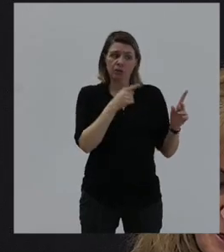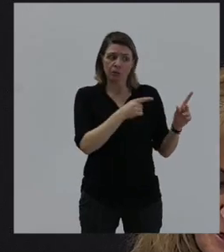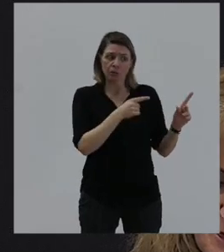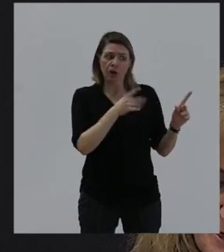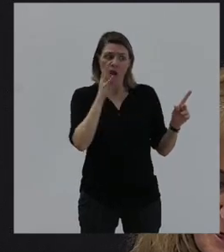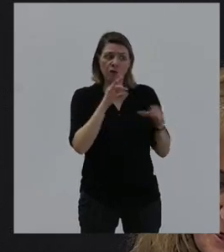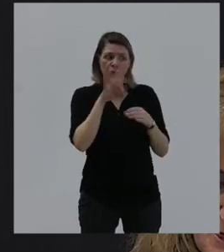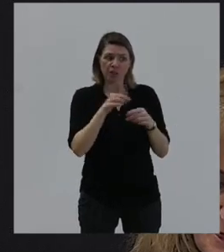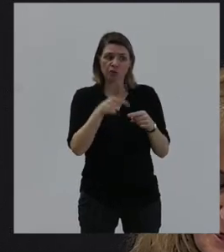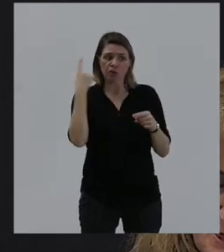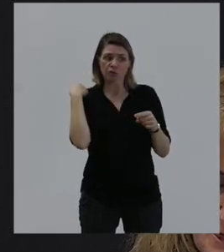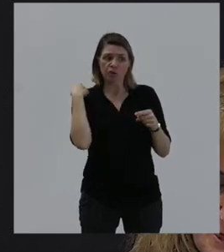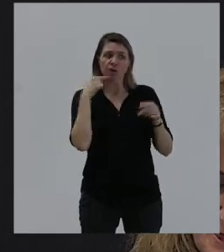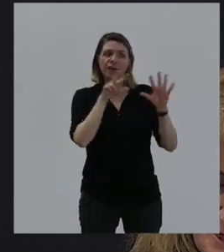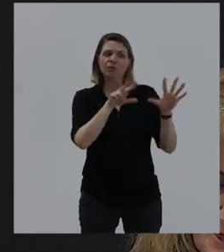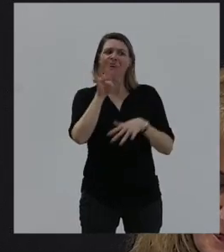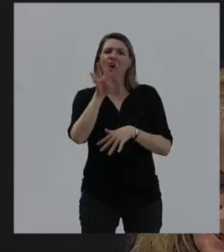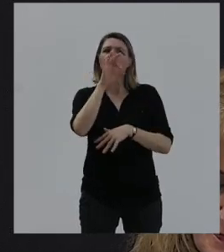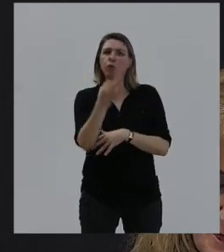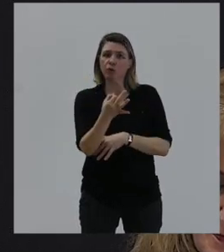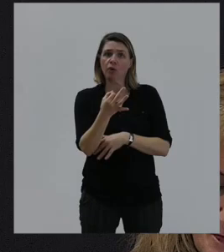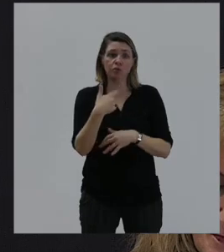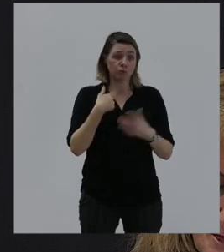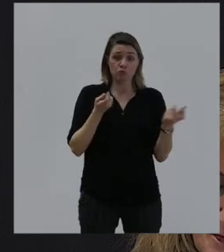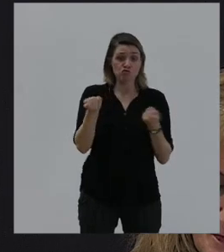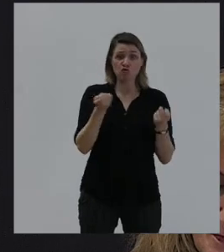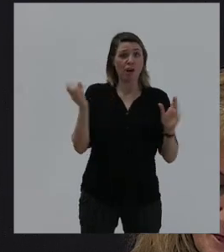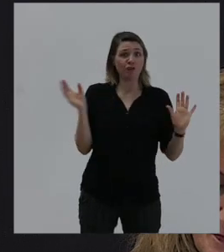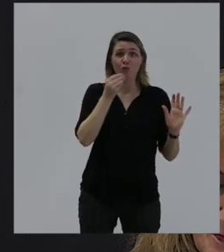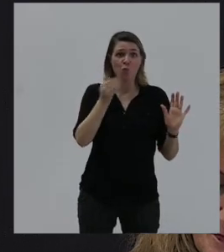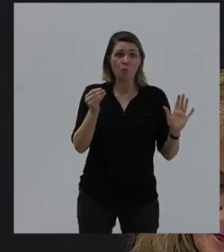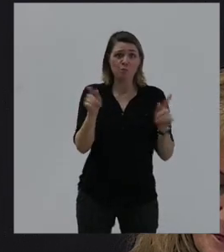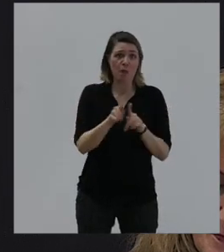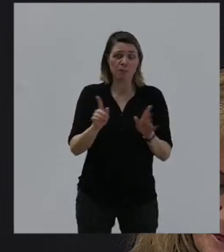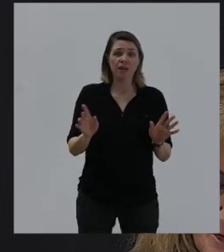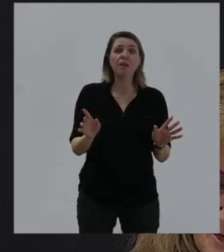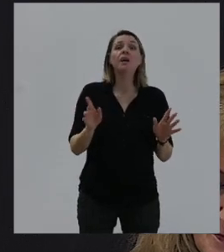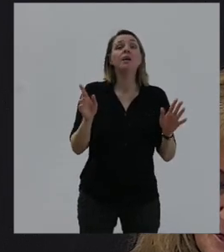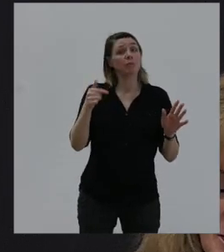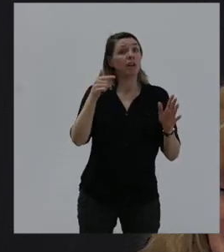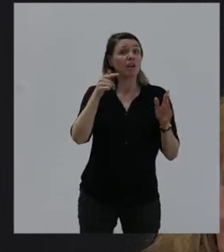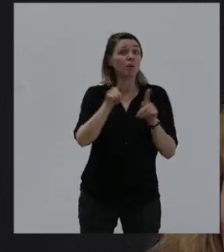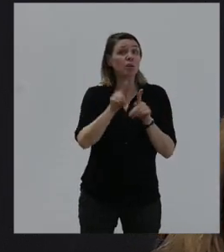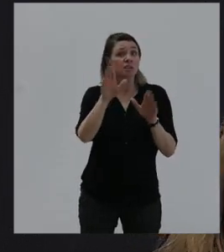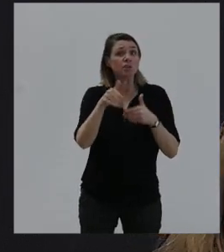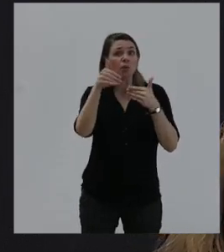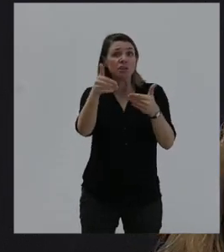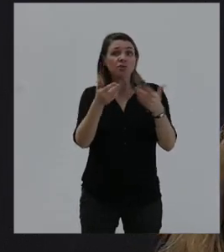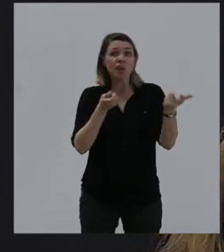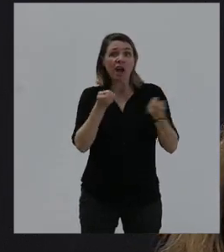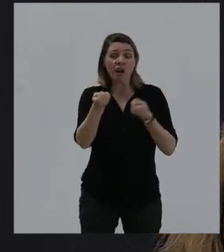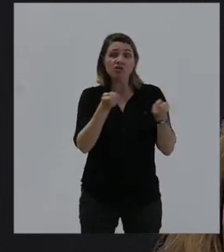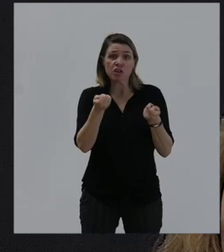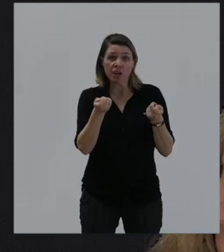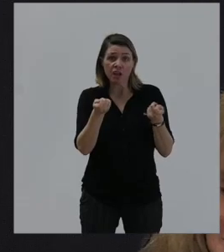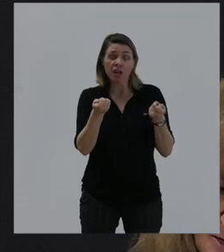la mandature précédente tournait autour de 84%. Donc nous maîtrisons la masse salariale. Pour autant, nous avons commencé à